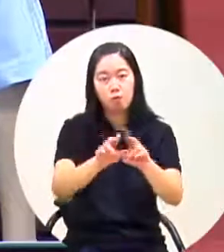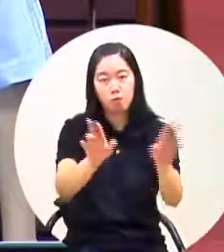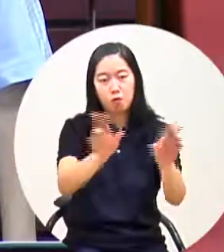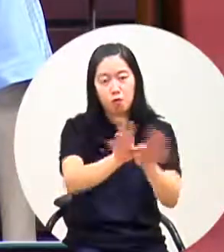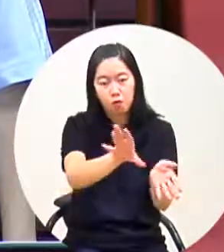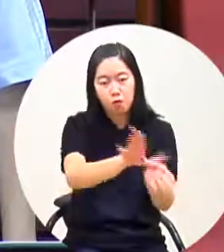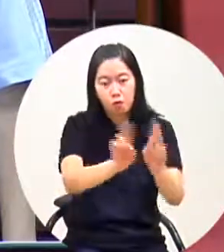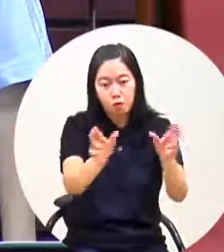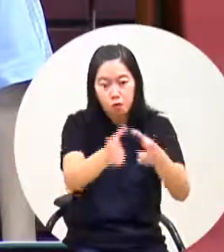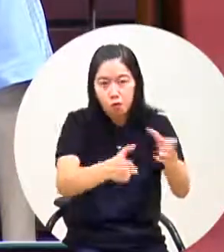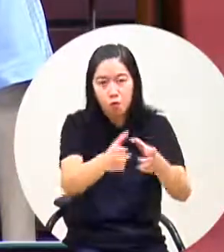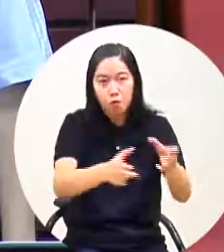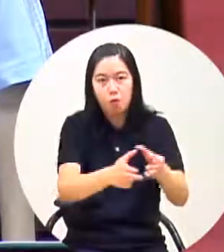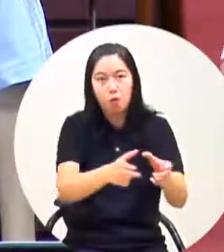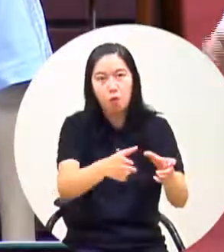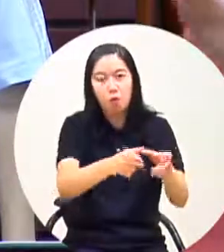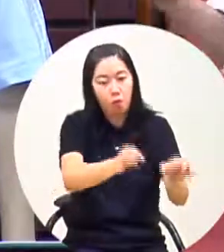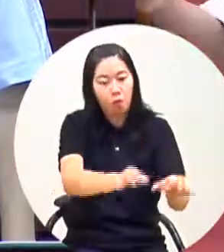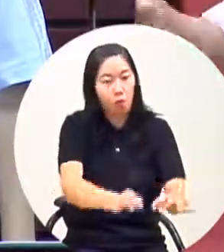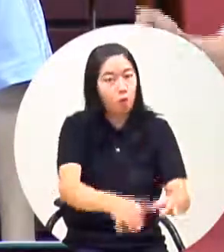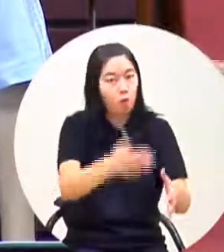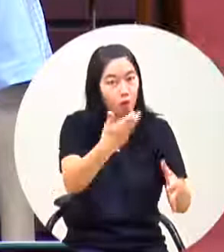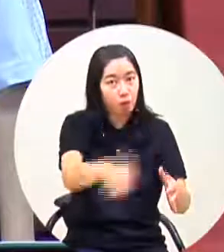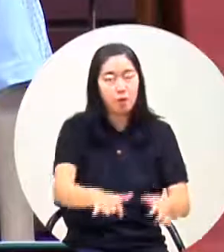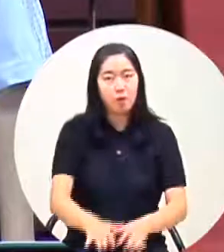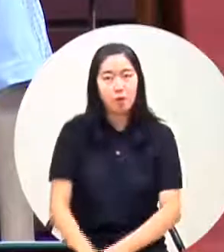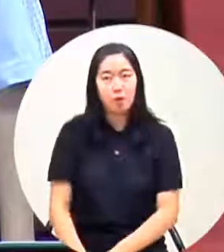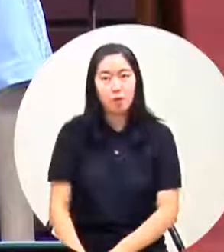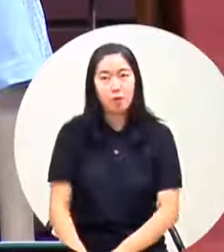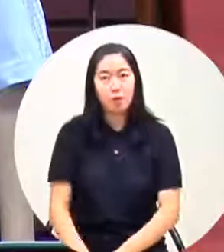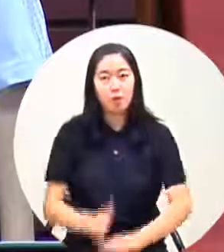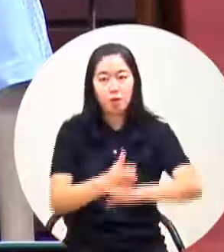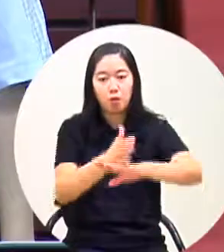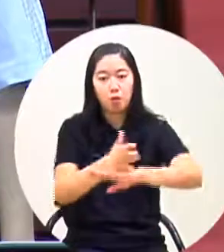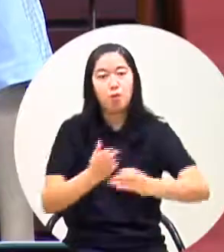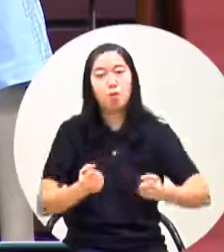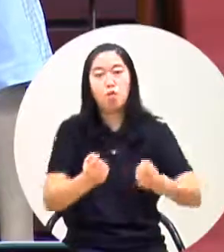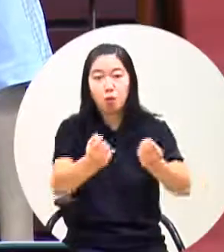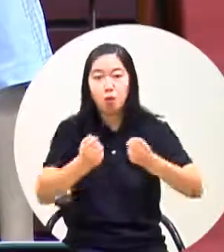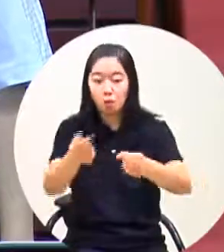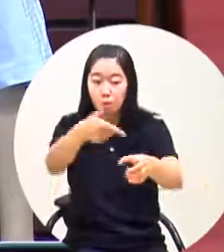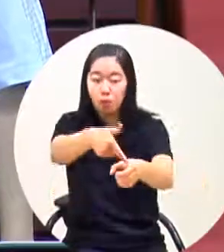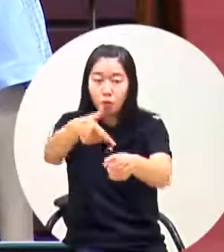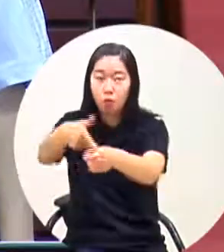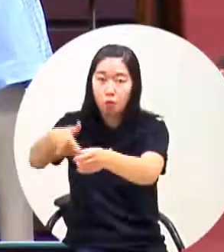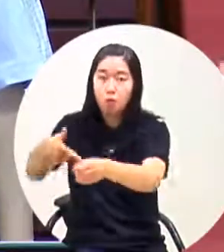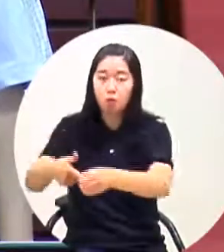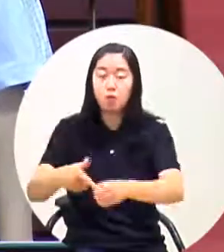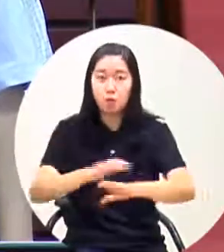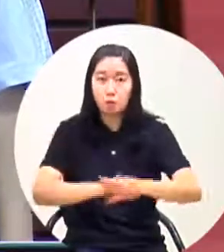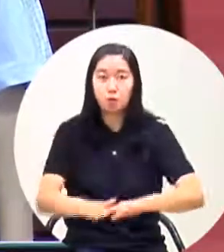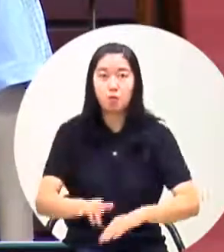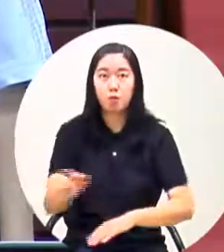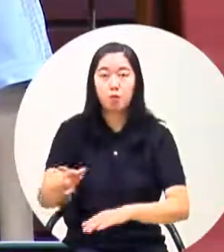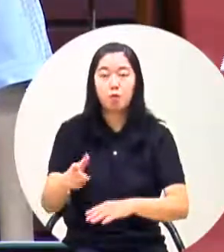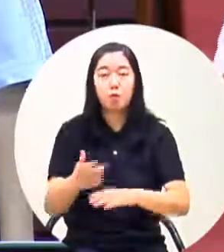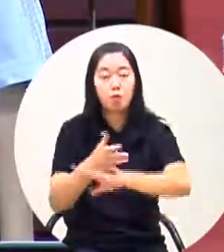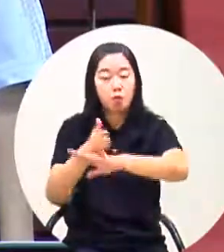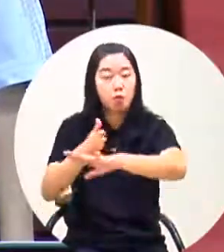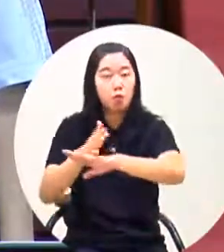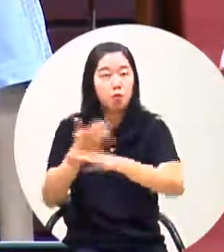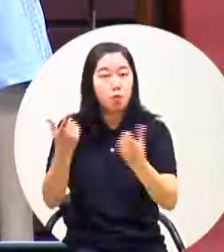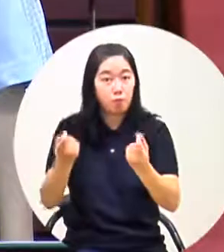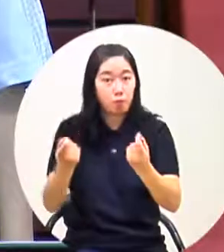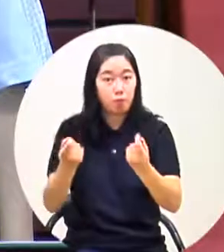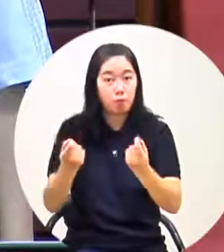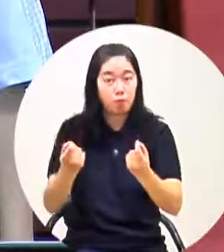的一个汽车啊，它到哪每个地方都需要一个加油站啊。啊，你汽车也是一样啊，不管你到